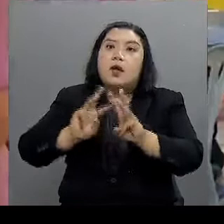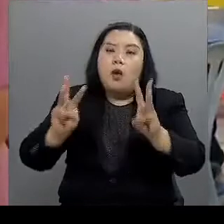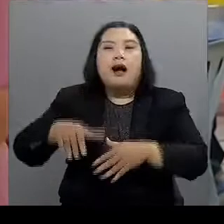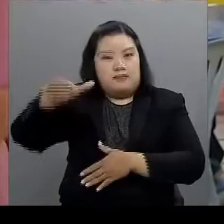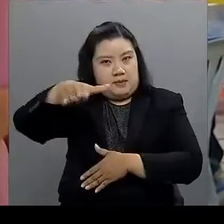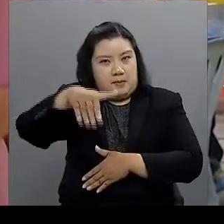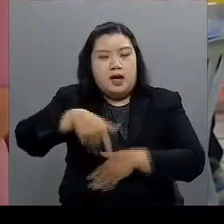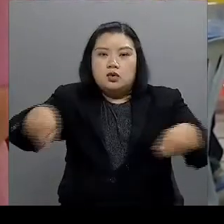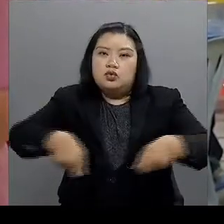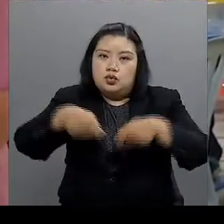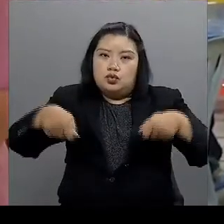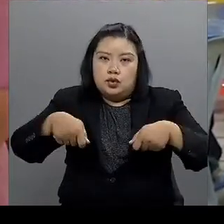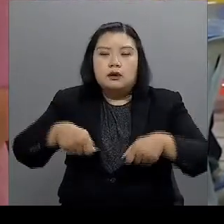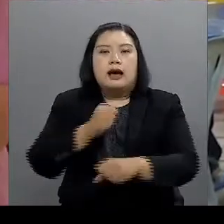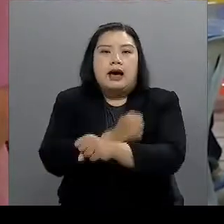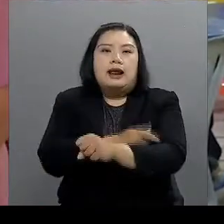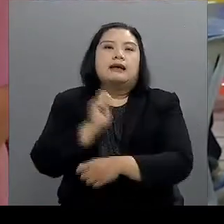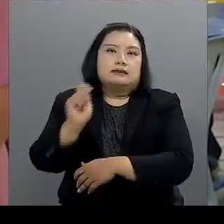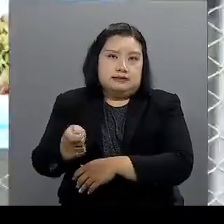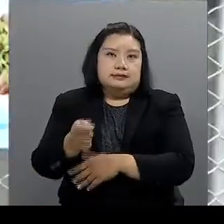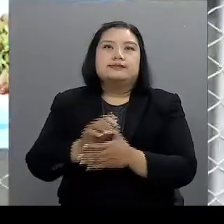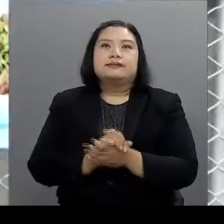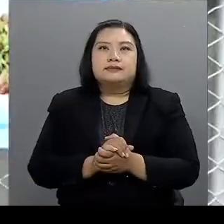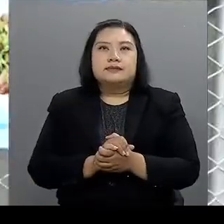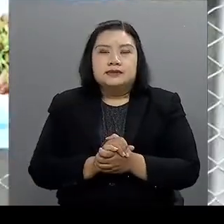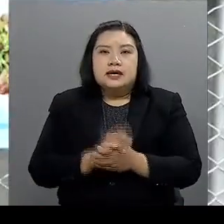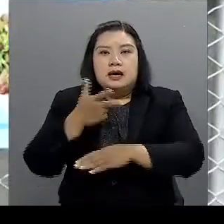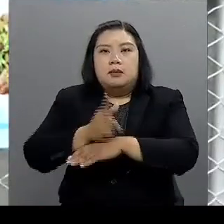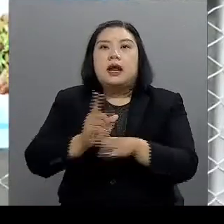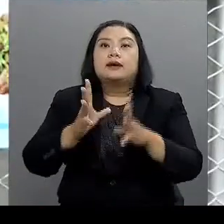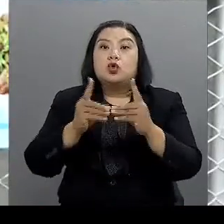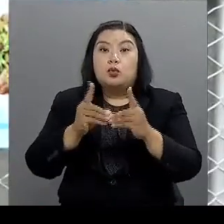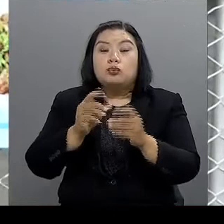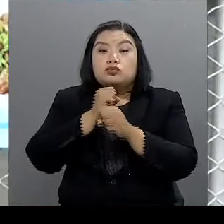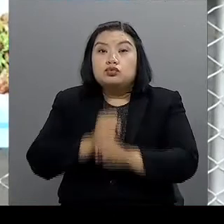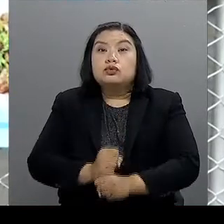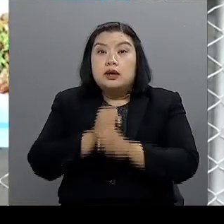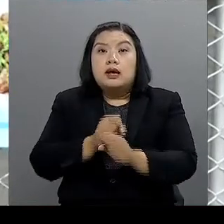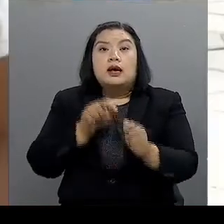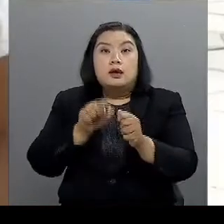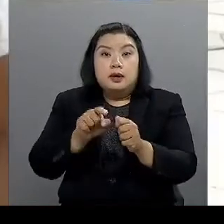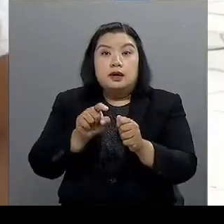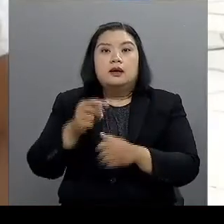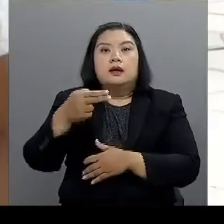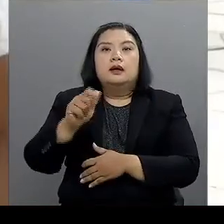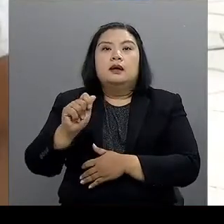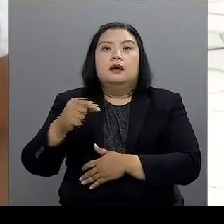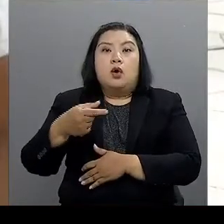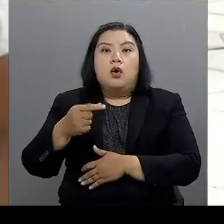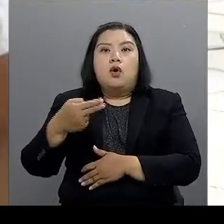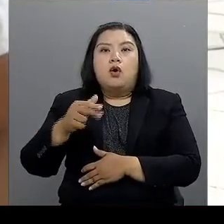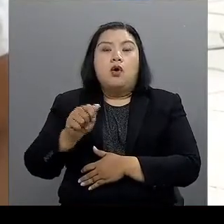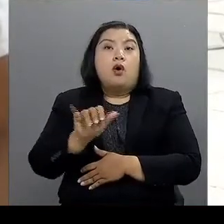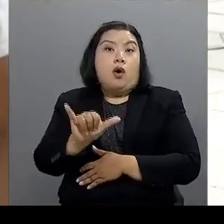ทำ ประธานชมรมผู้สูงอายุชุมชนหนองหอยระบุว่าการขับเคลื่อนช่วยเหลือชุมชนโดยกลุ่มผู้สู